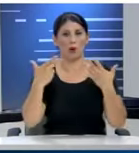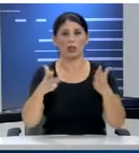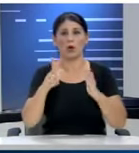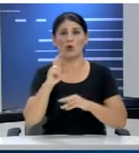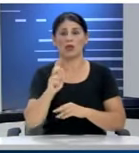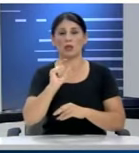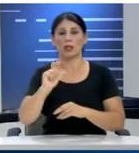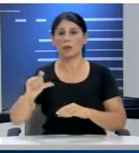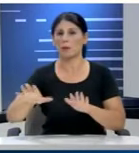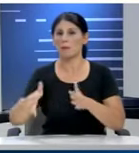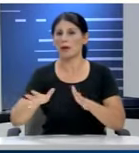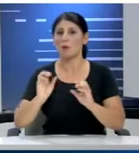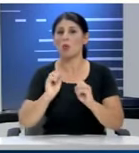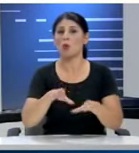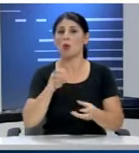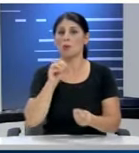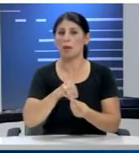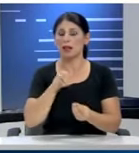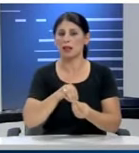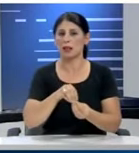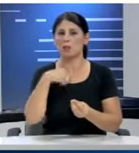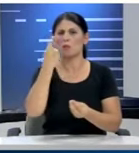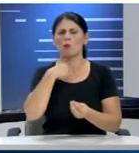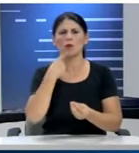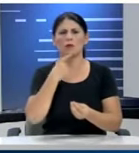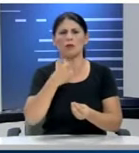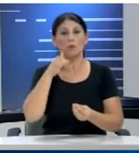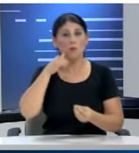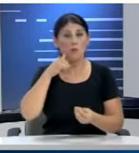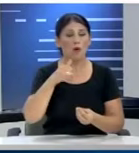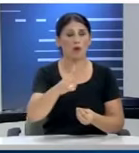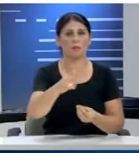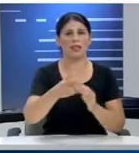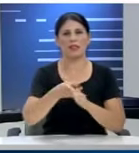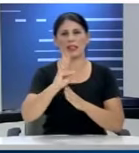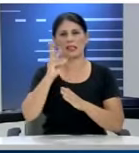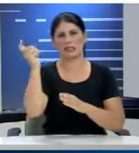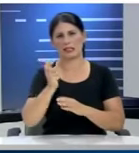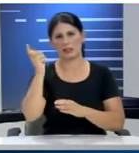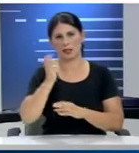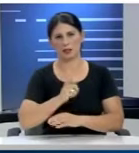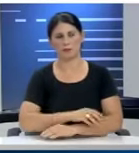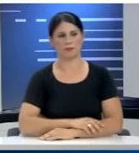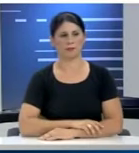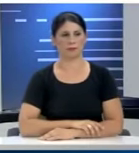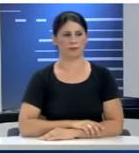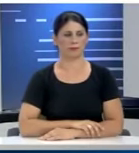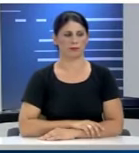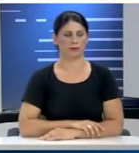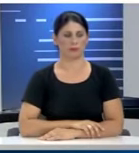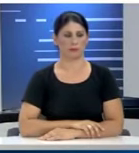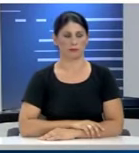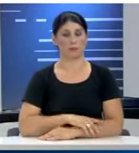820 εκατομμυρίων περίπου δώρο Πάσχα υπό τη μορφή μόνιμης 13ης σύνταξης.